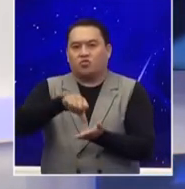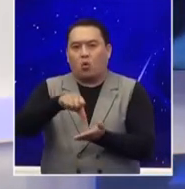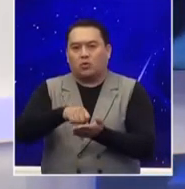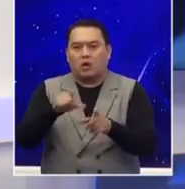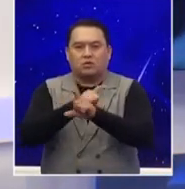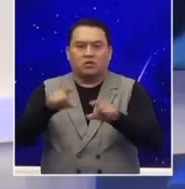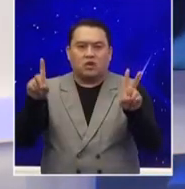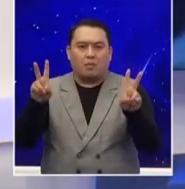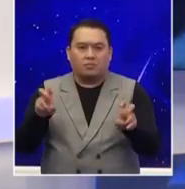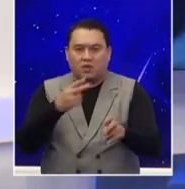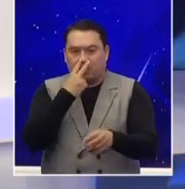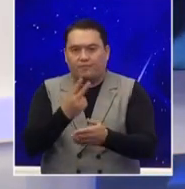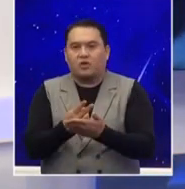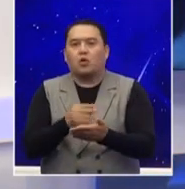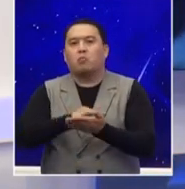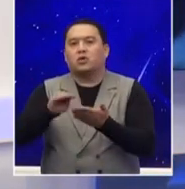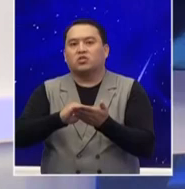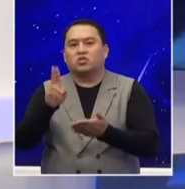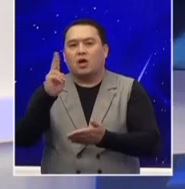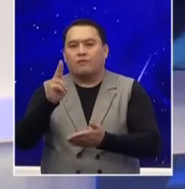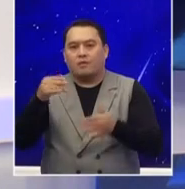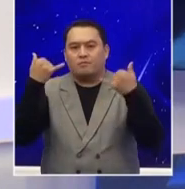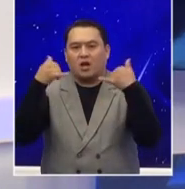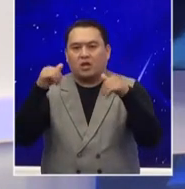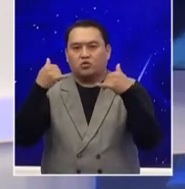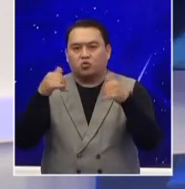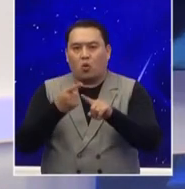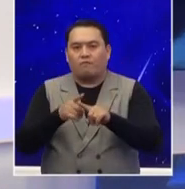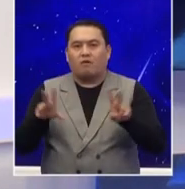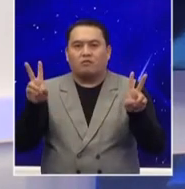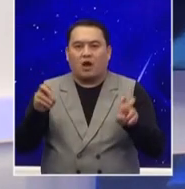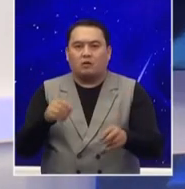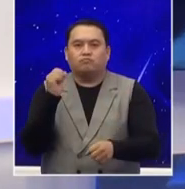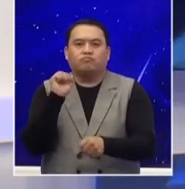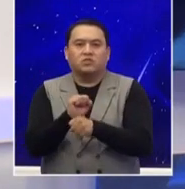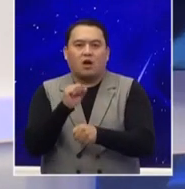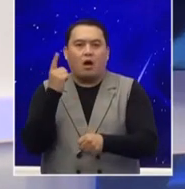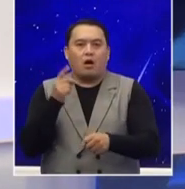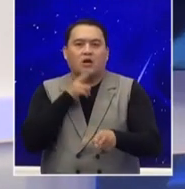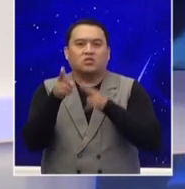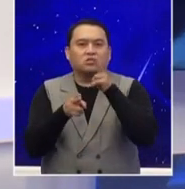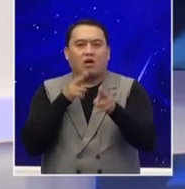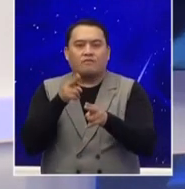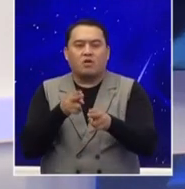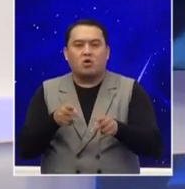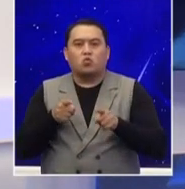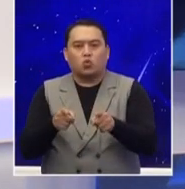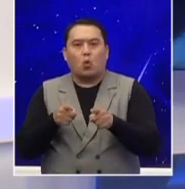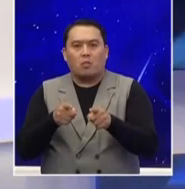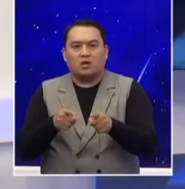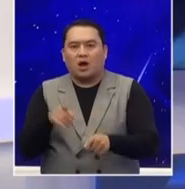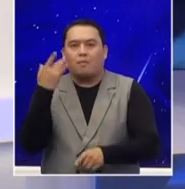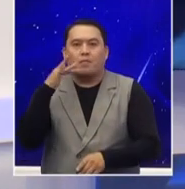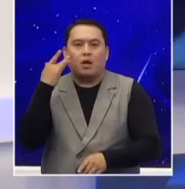плакатах которые они принесли написано чья бы корова мычала пусть прекратят оскорблять казахов живущие в соединенных